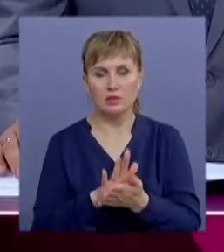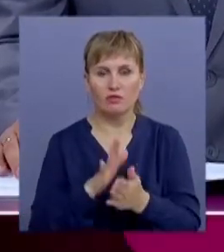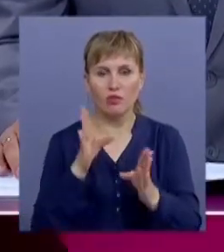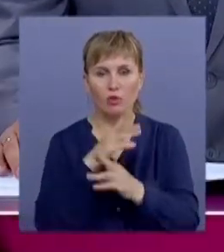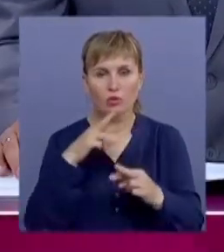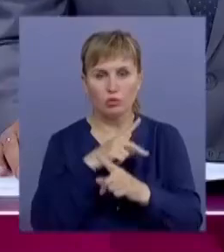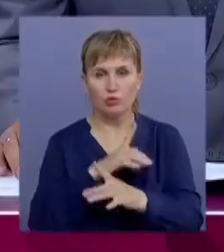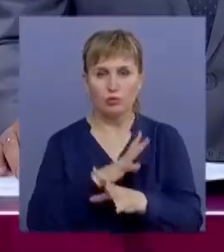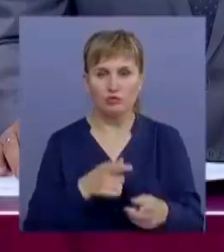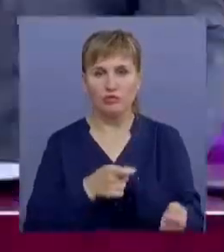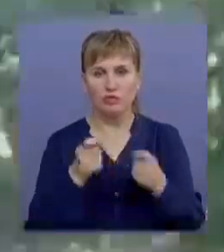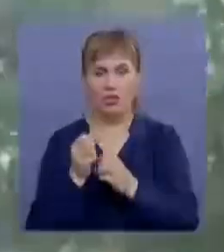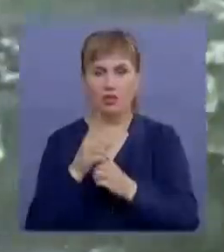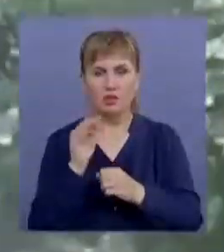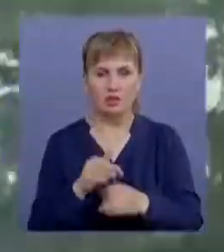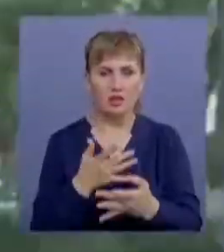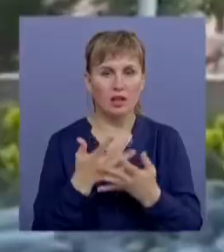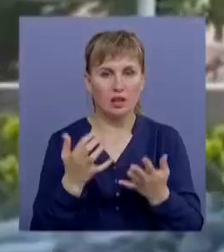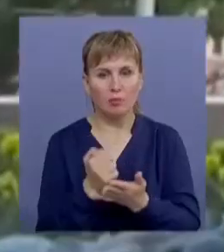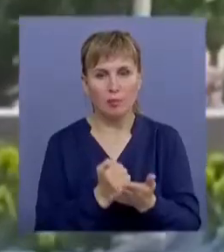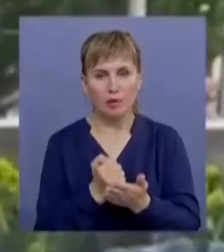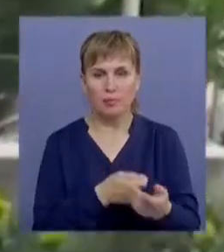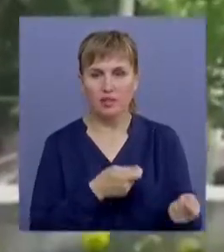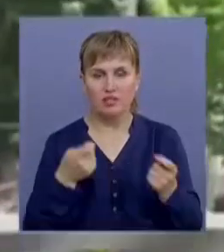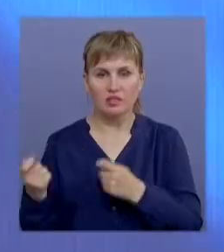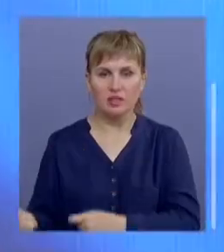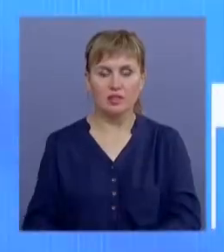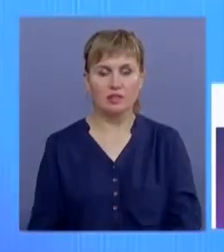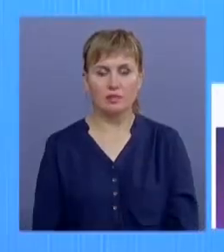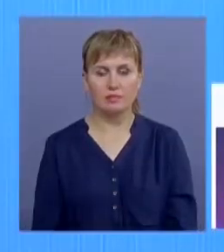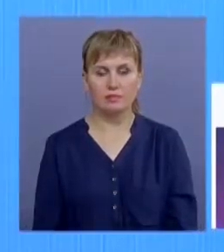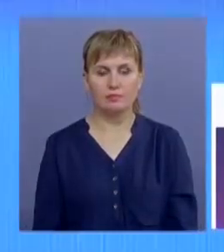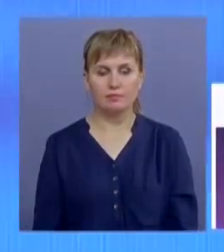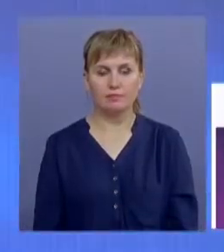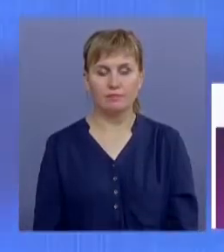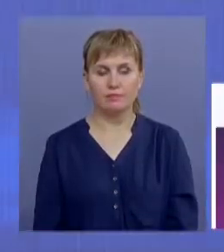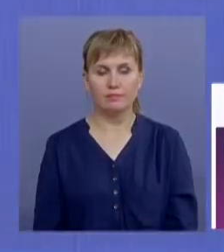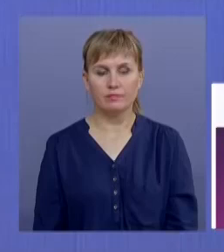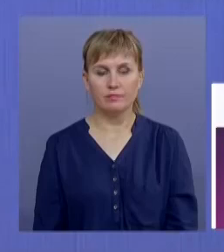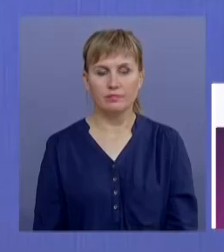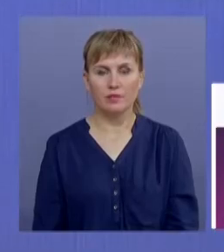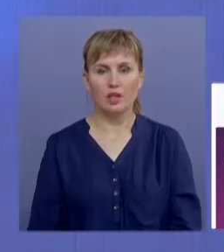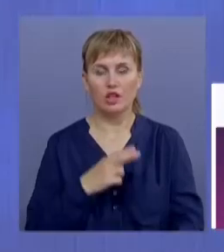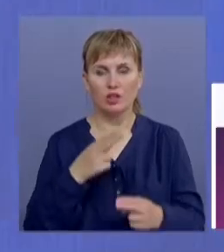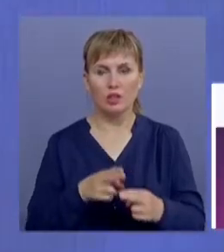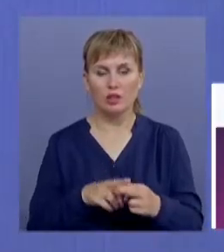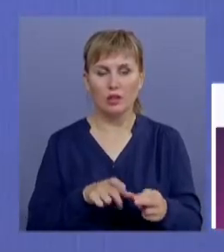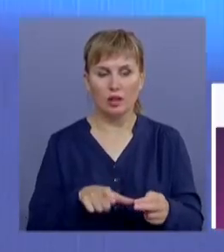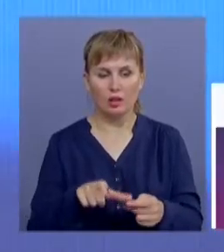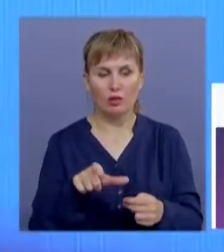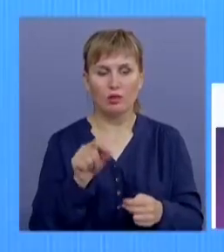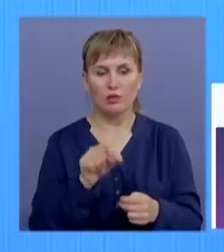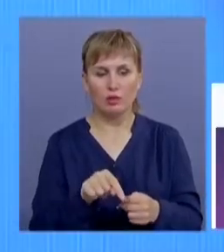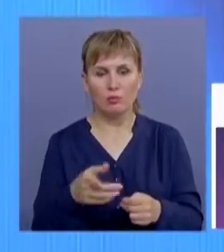свыше 11 тысяч фрагментов боеприпасов. При разминировании железной дороги там